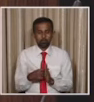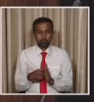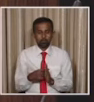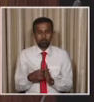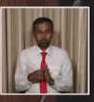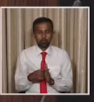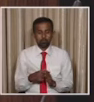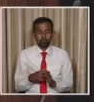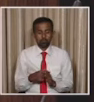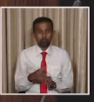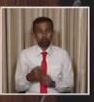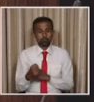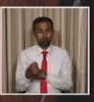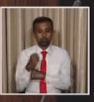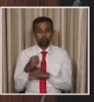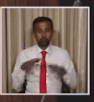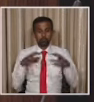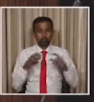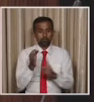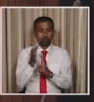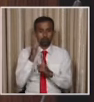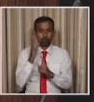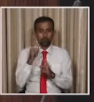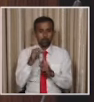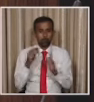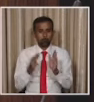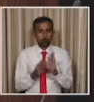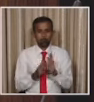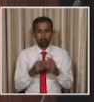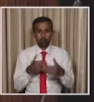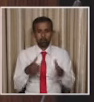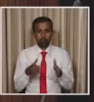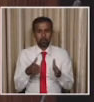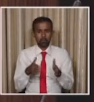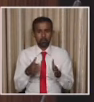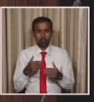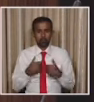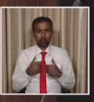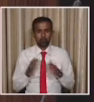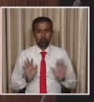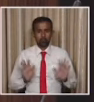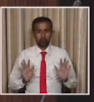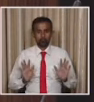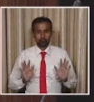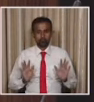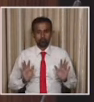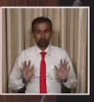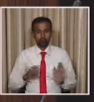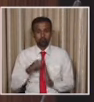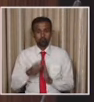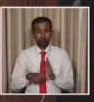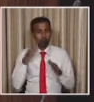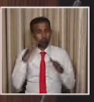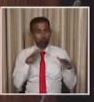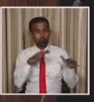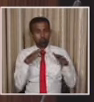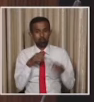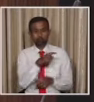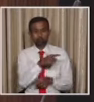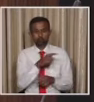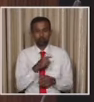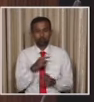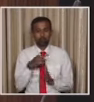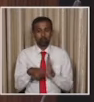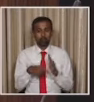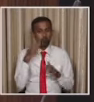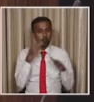රටක පරමාධිපත්‍යයේ අයිති ජනාධිපතිටවත් අගමැතිටවත් කැබිනට් එකටවත් අපිටවත් නෙමෙයි, රටේ ජනතාවට. එතකොට